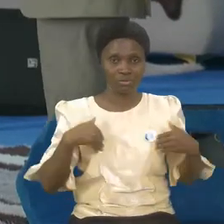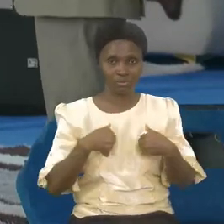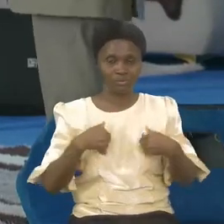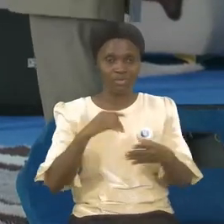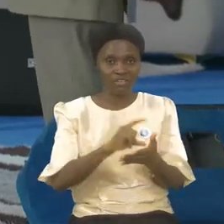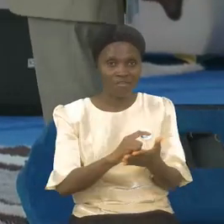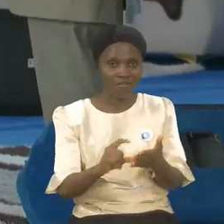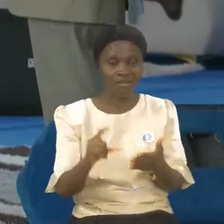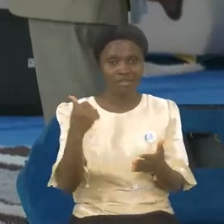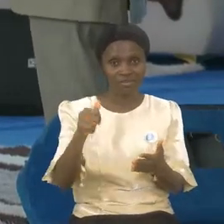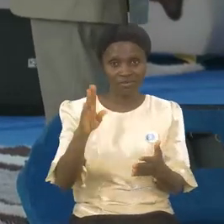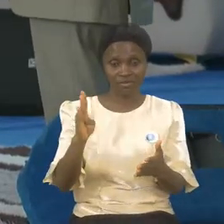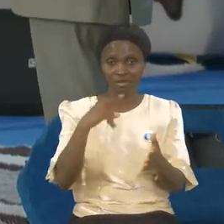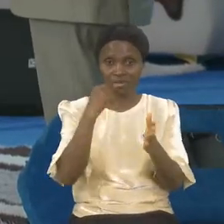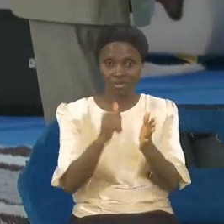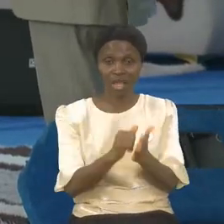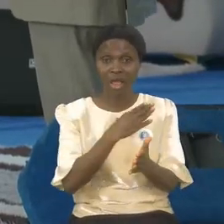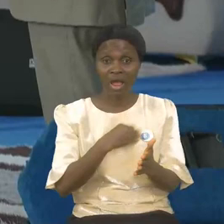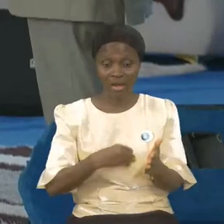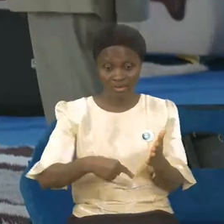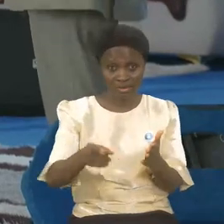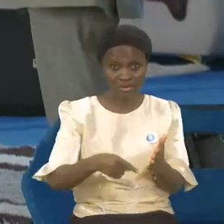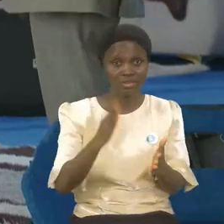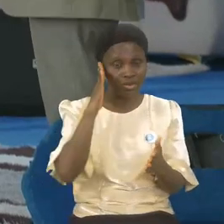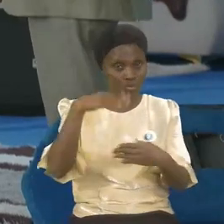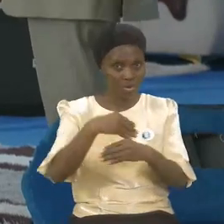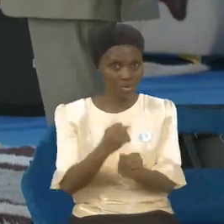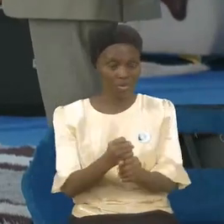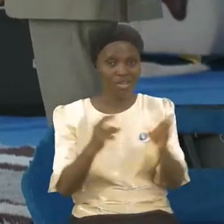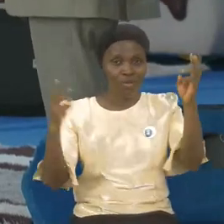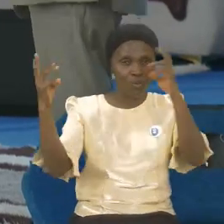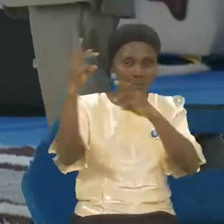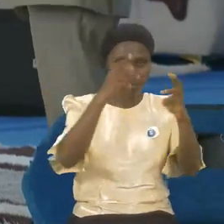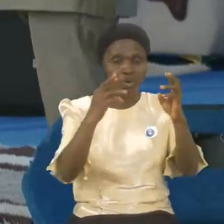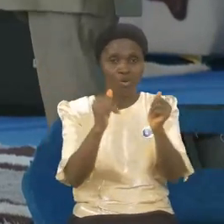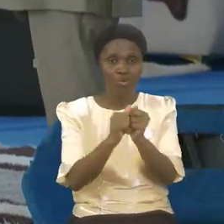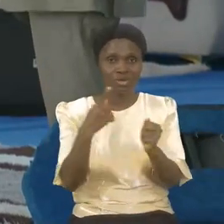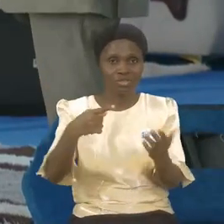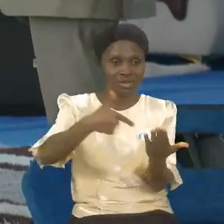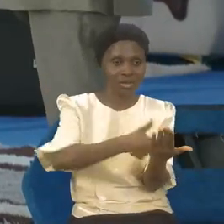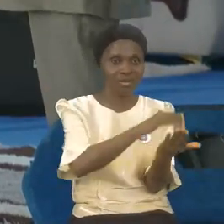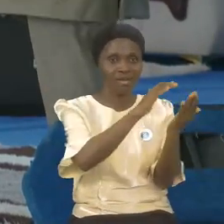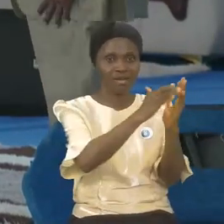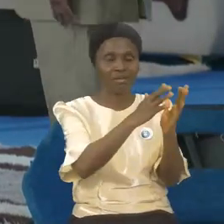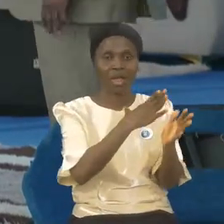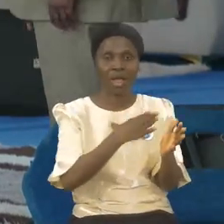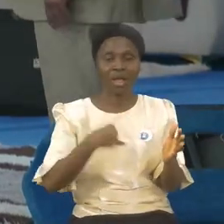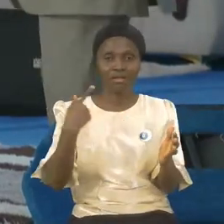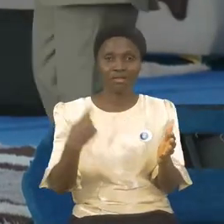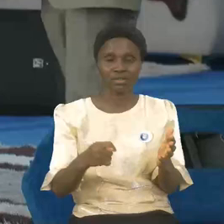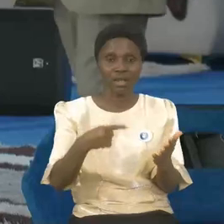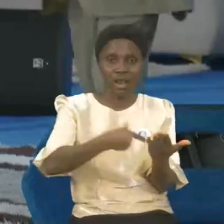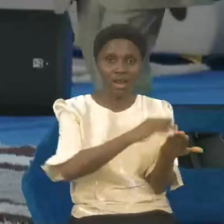il est autorité à la bête et le verset 14 il combattront il combattons